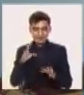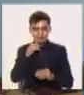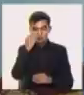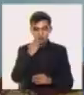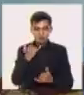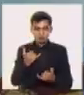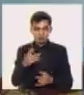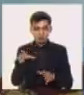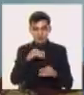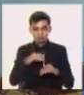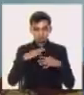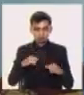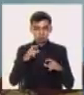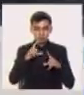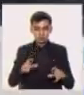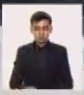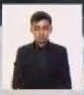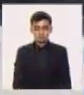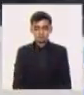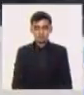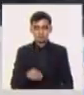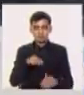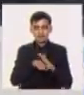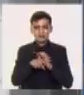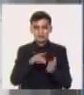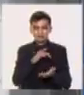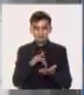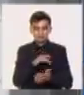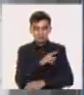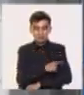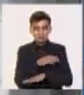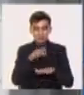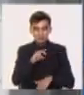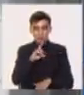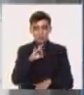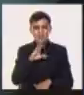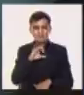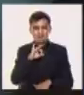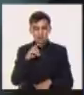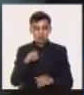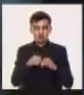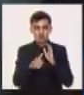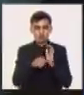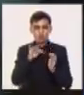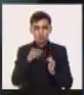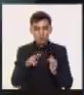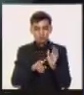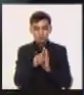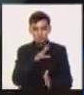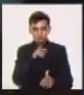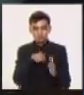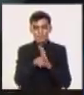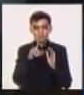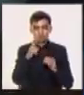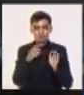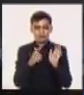они являются героями наших времен. Провизорный центр на 50 коек работал с 16 июня. В течение этого времени там лечились